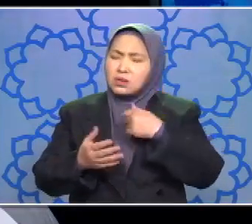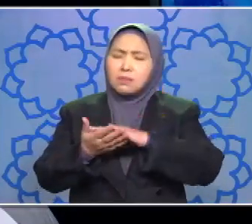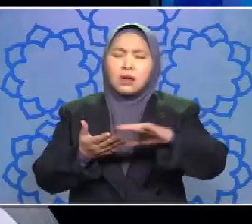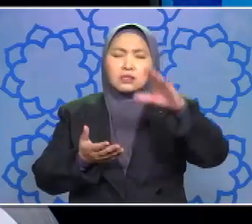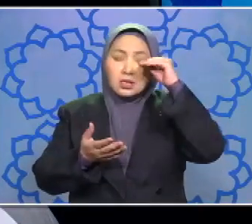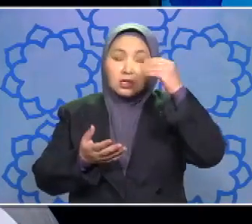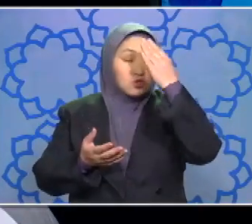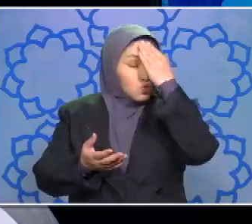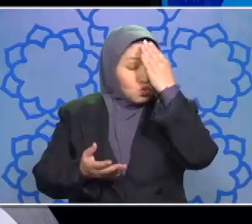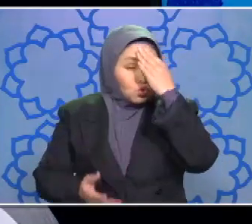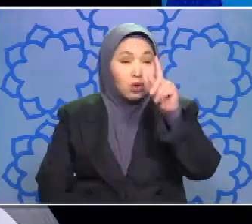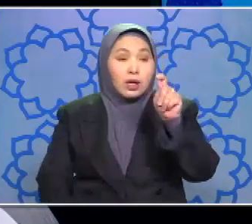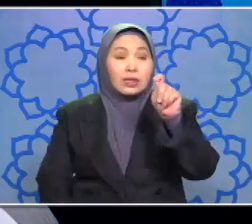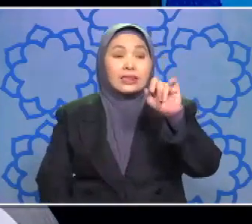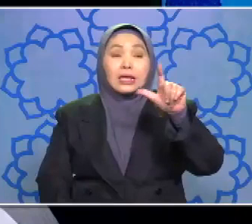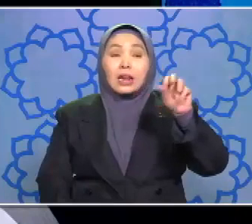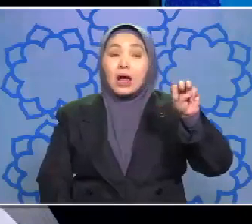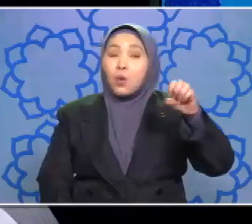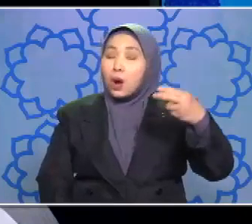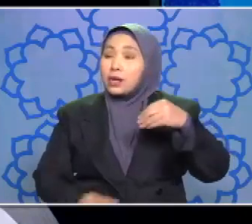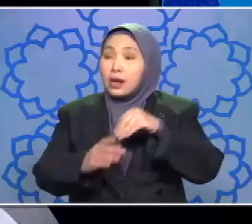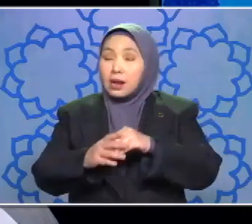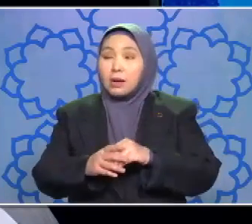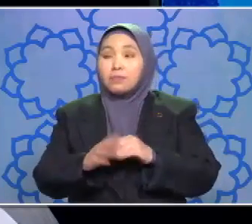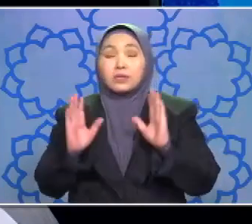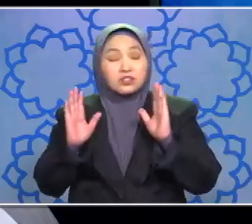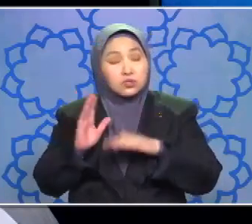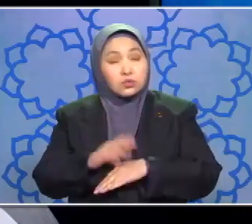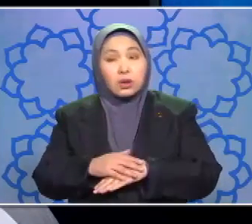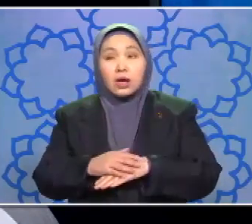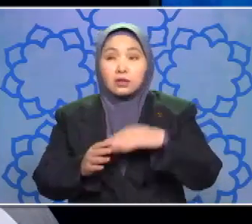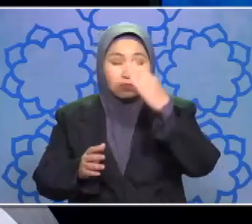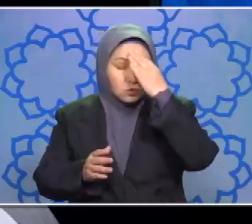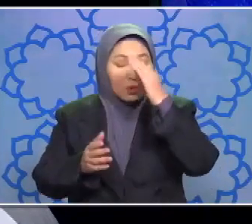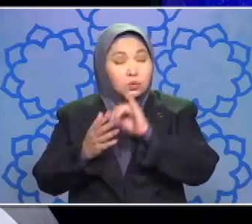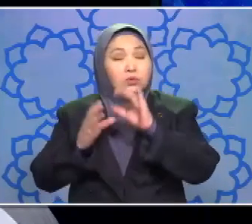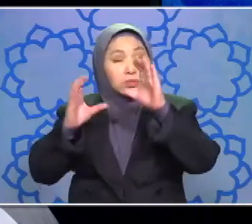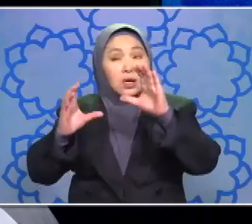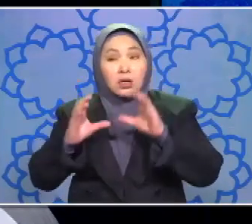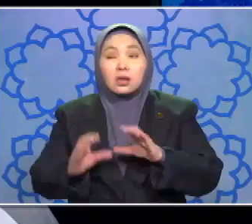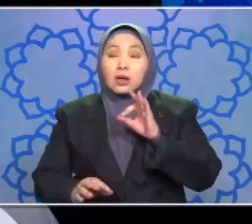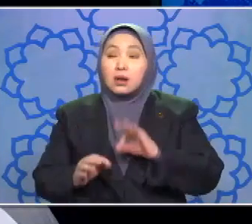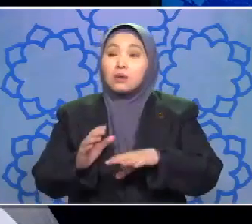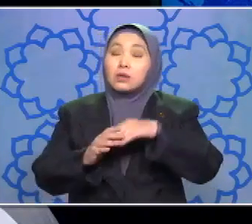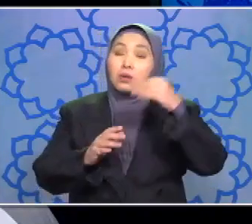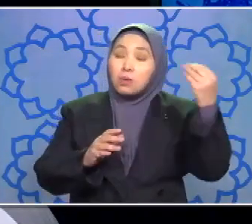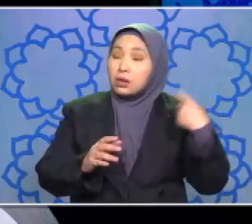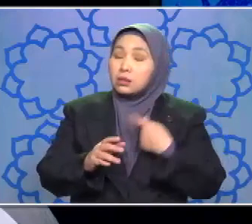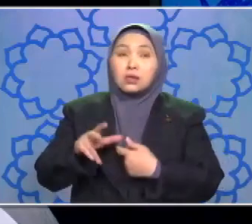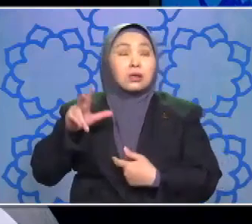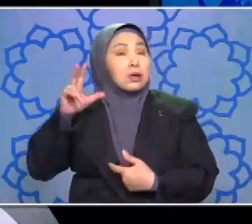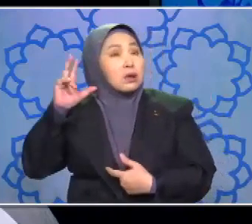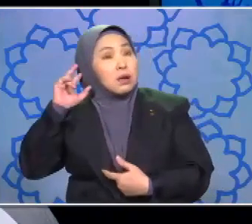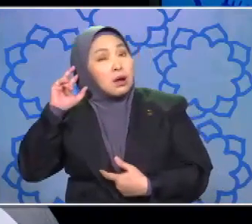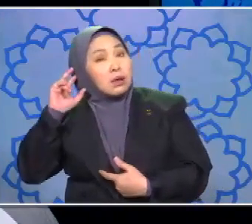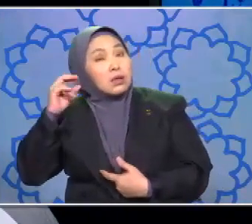sujud tilawah. Betul, sebentar tadi. Ya. Kalau dalam solat kita namakan sujud sajadah, ya. Maksudnya kalau di luar ketika kita mendengar